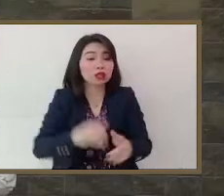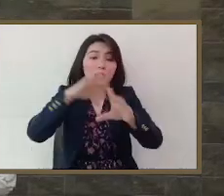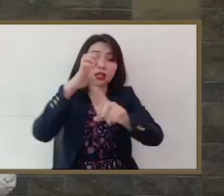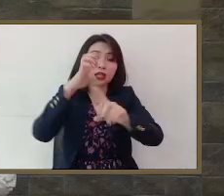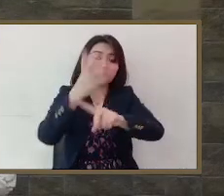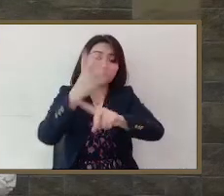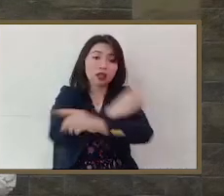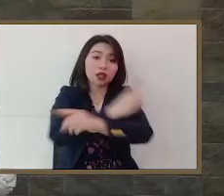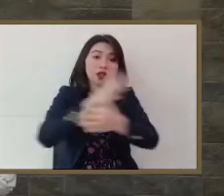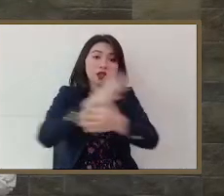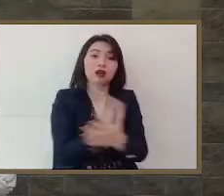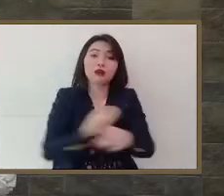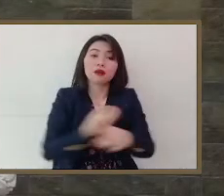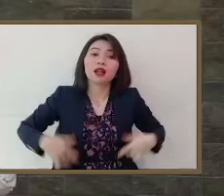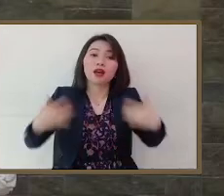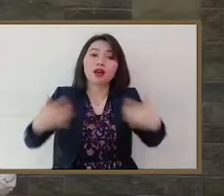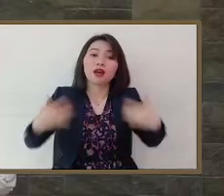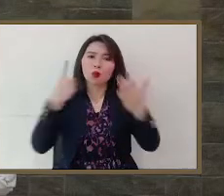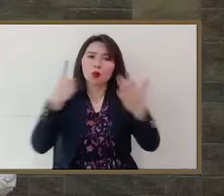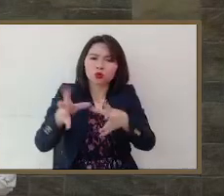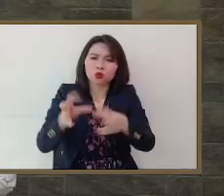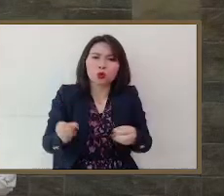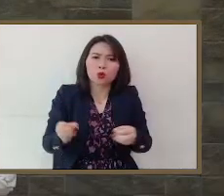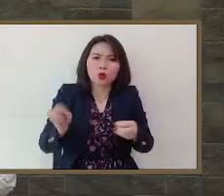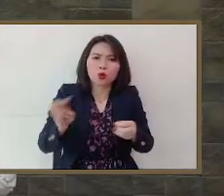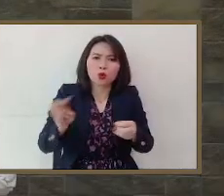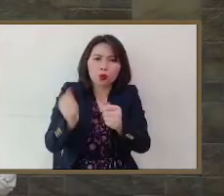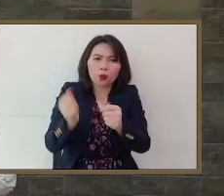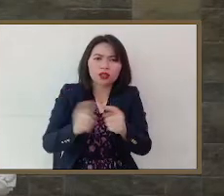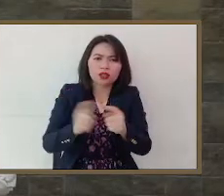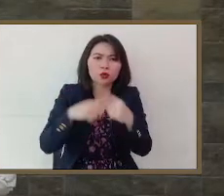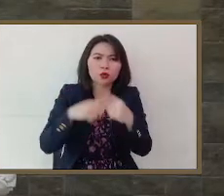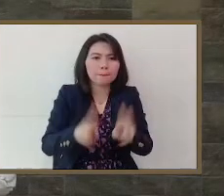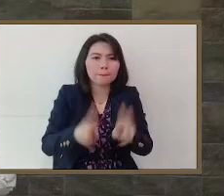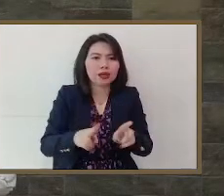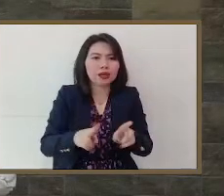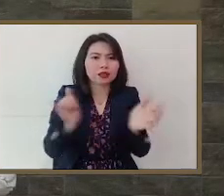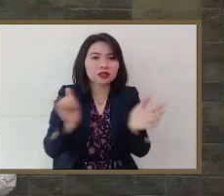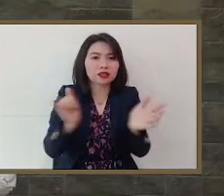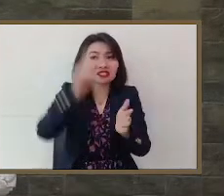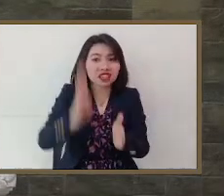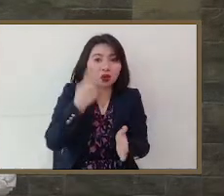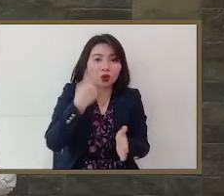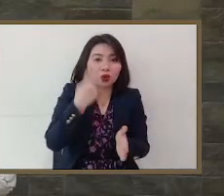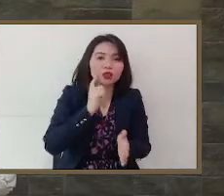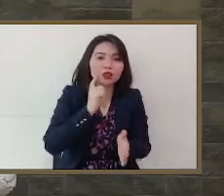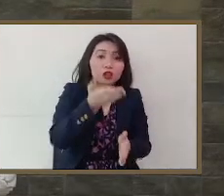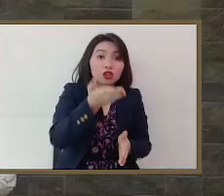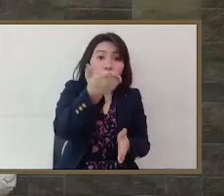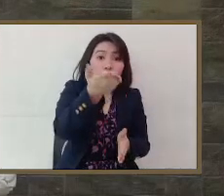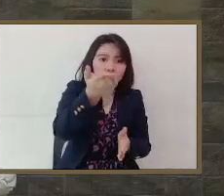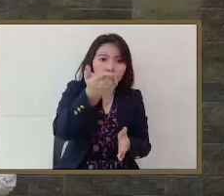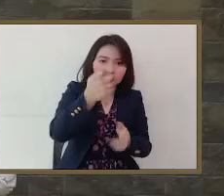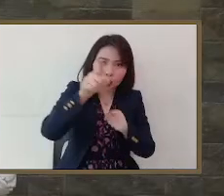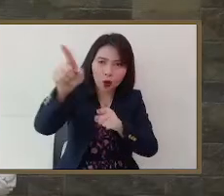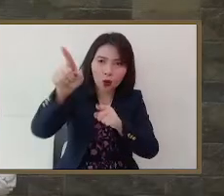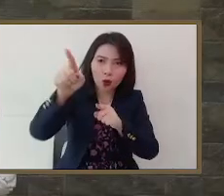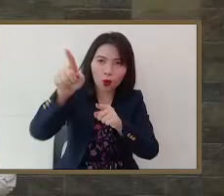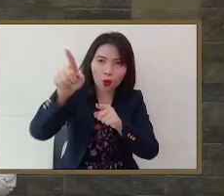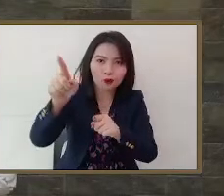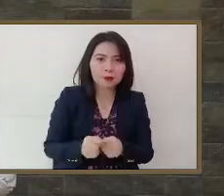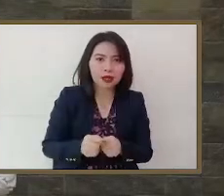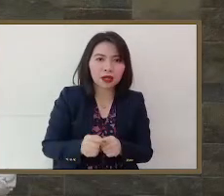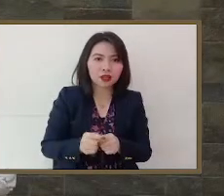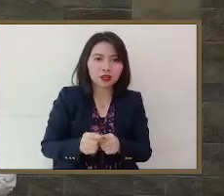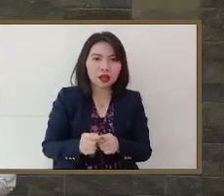ang gusto nating mangyari, ang Diyos ang nagsasabing turn left. Ang Diyos ang nagsasabing